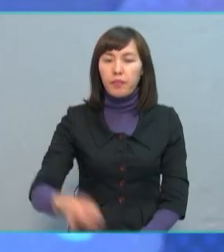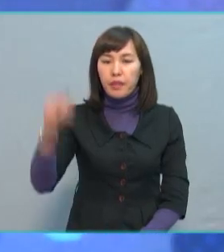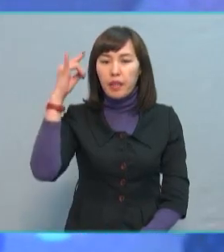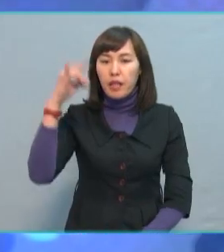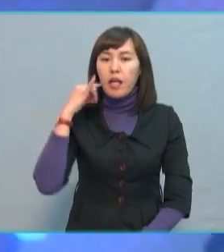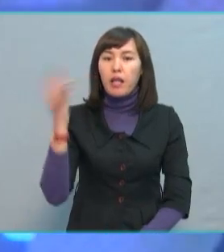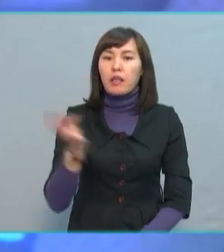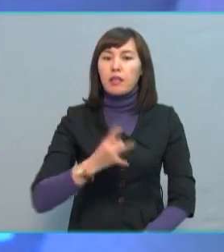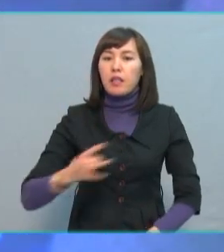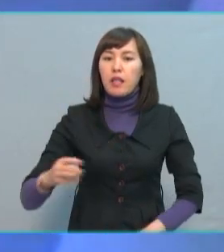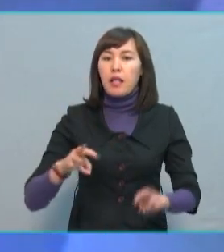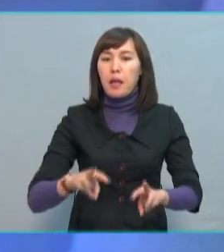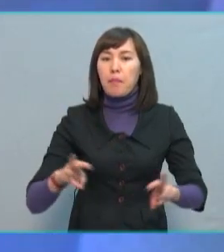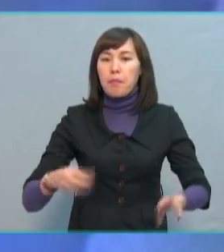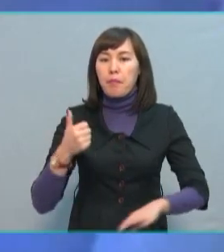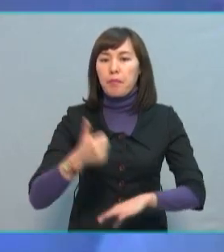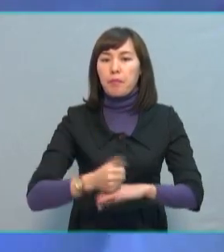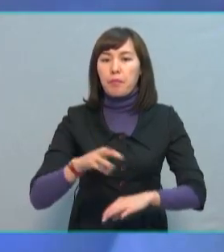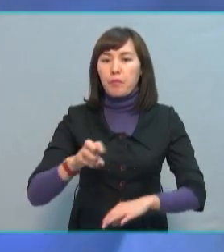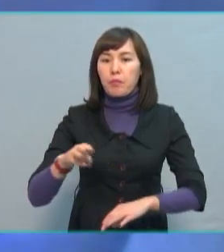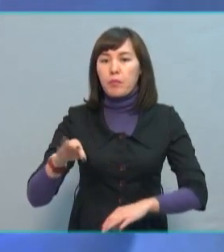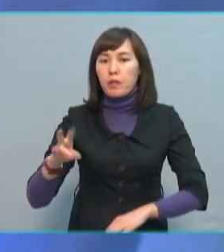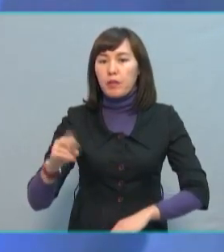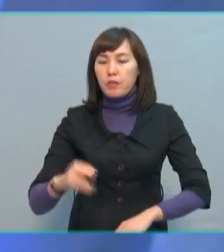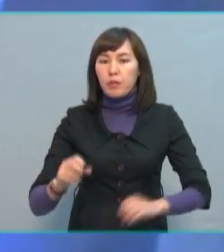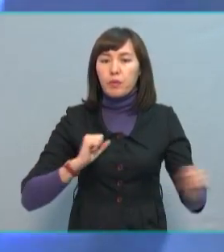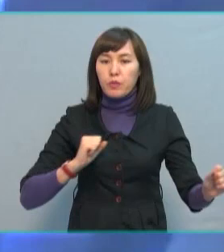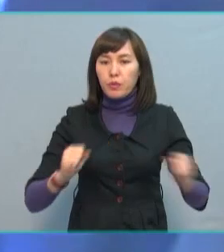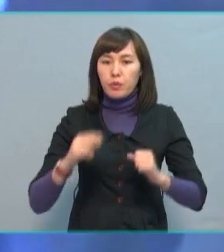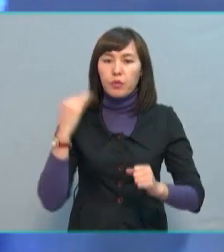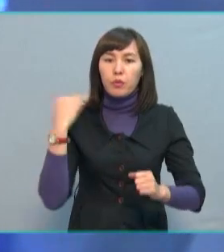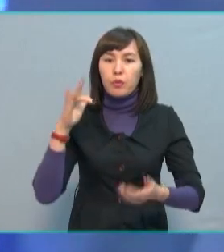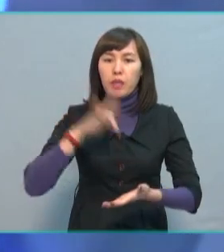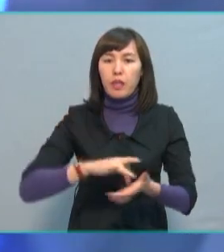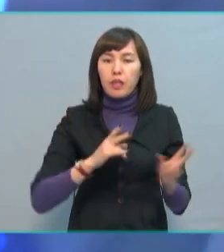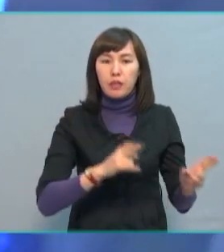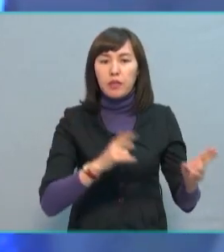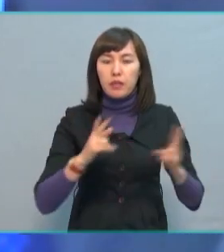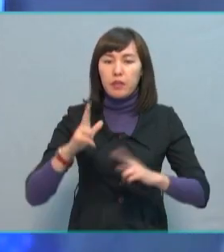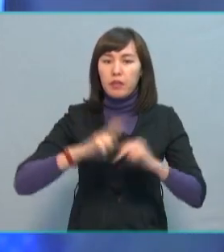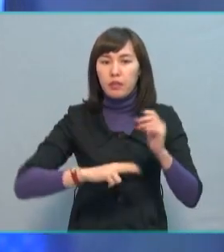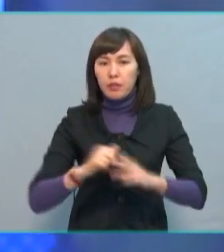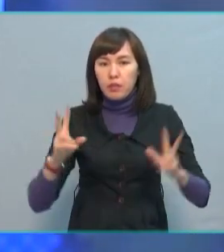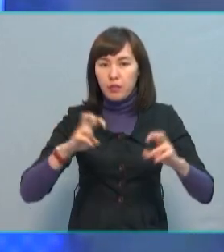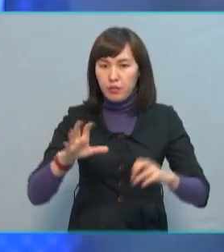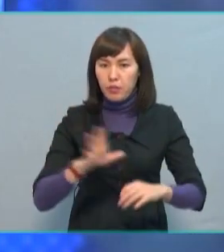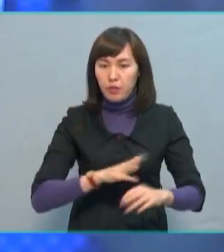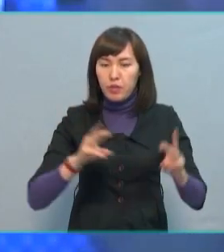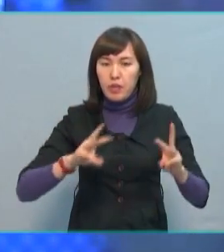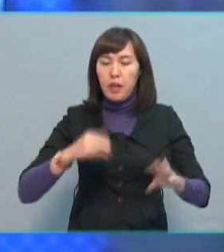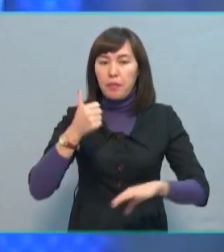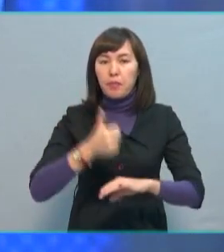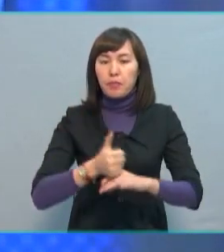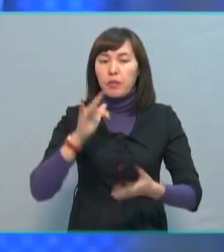Қазақстан Республикасының премьер-министрі Асқар Мамин жұмыс сапары аясында Түркістан қаласындағы нысандардың салыну барысын тексерді.